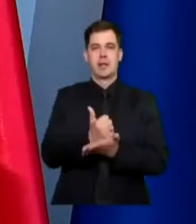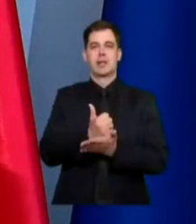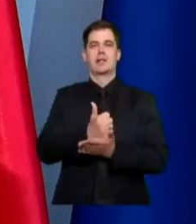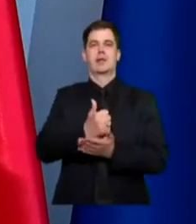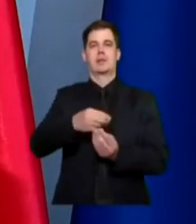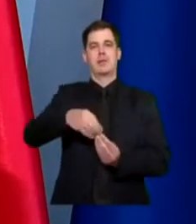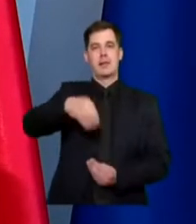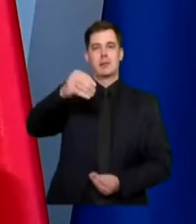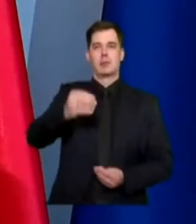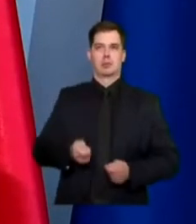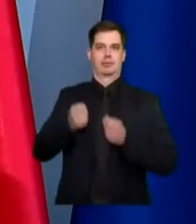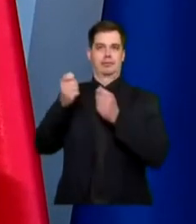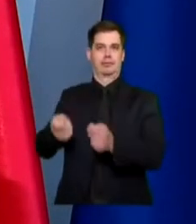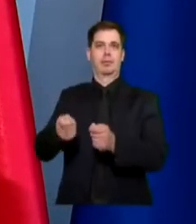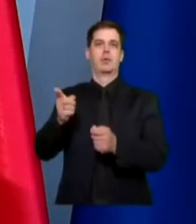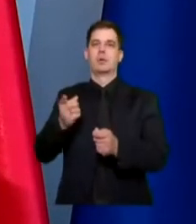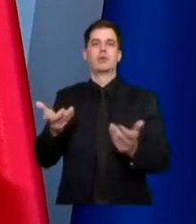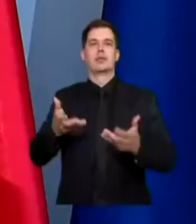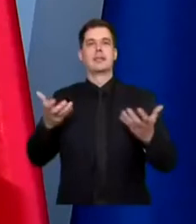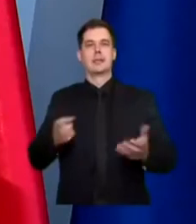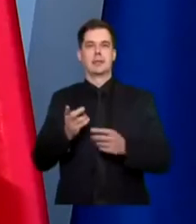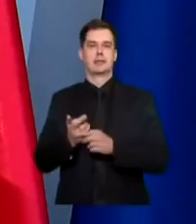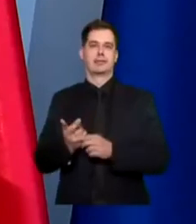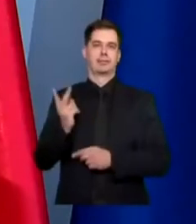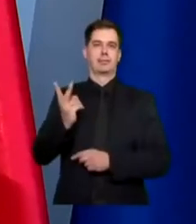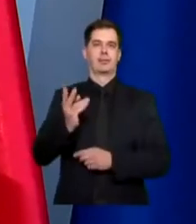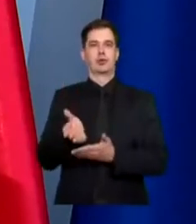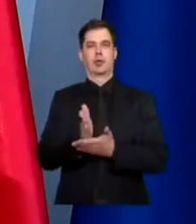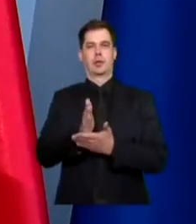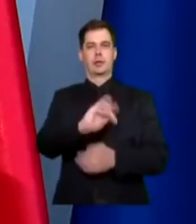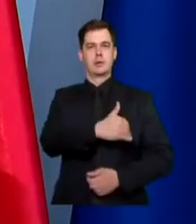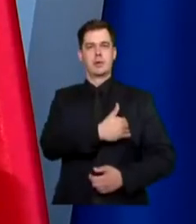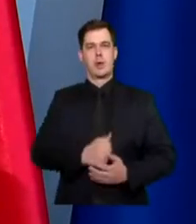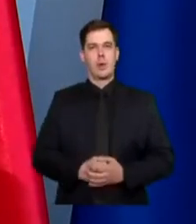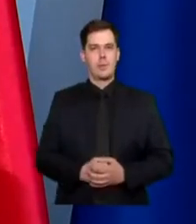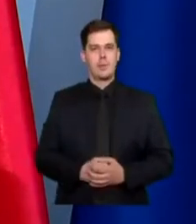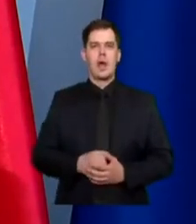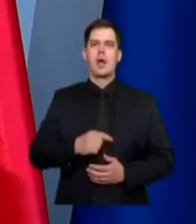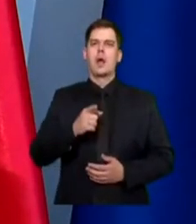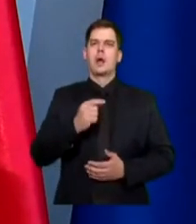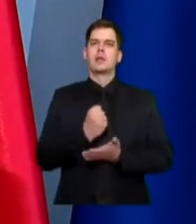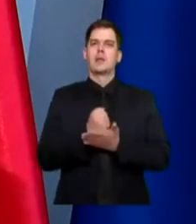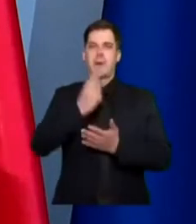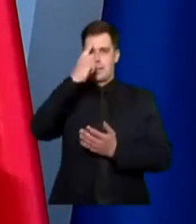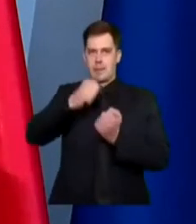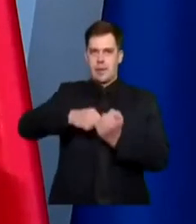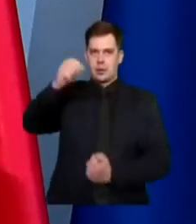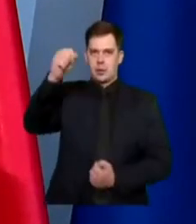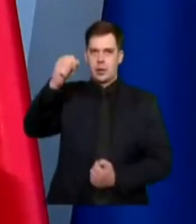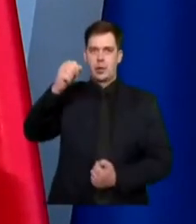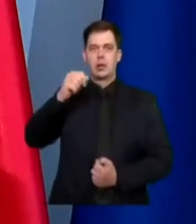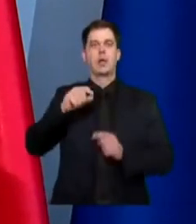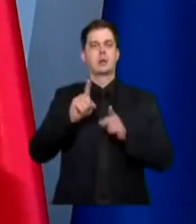z wyników egzaminów do wybranych przez siebie szkół średnich. Jeśli chodzi o matury, przewidujemy także